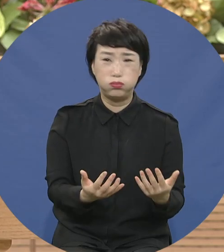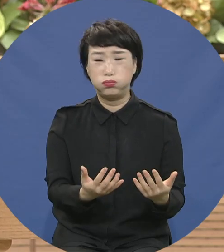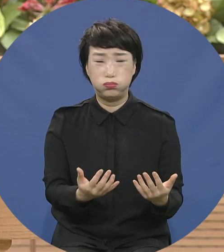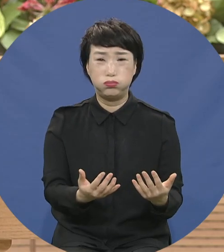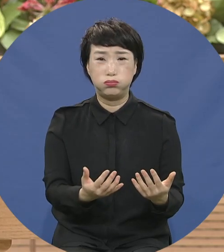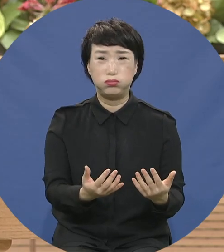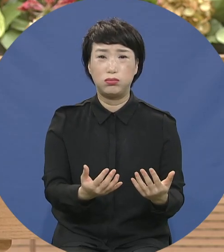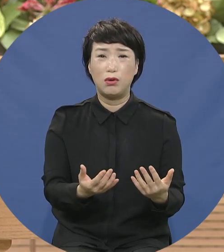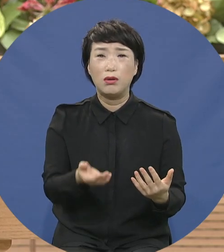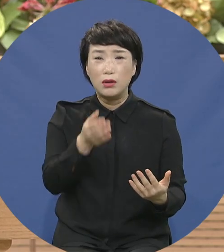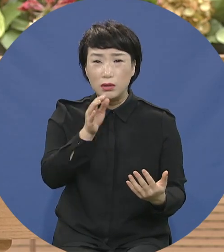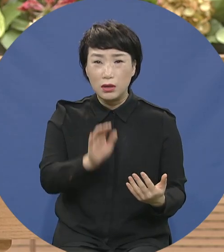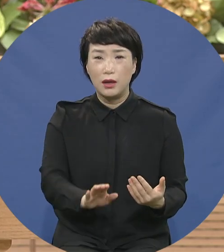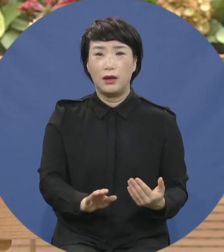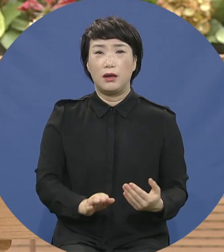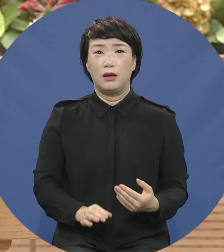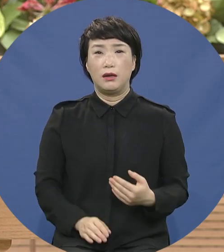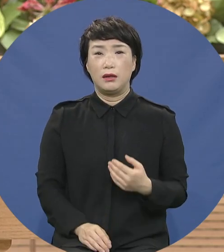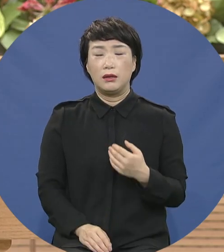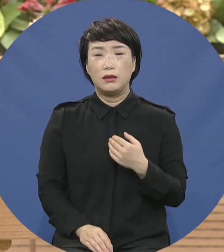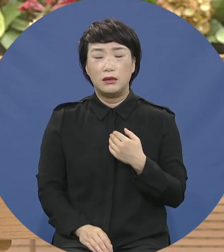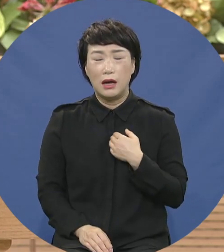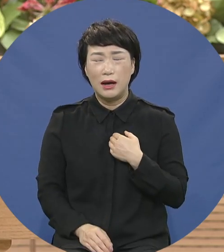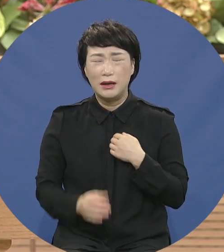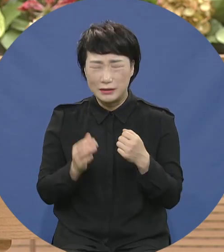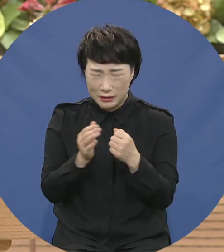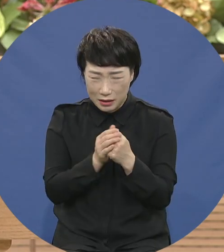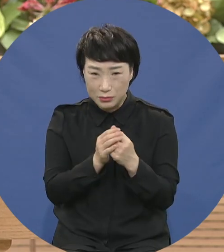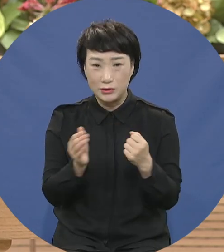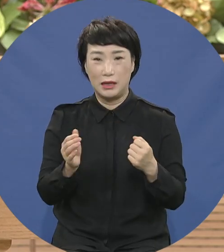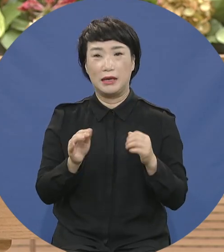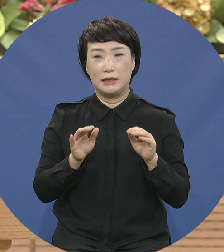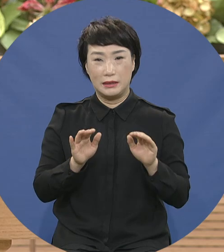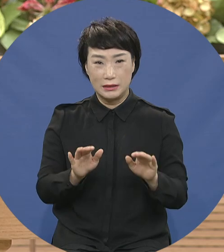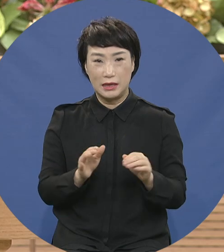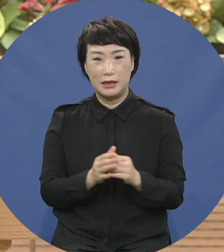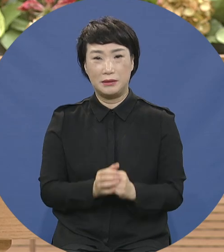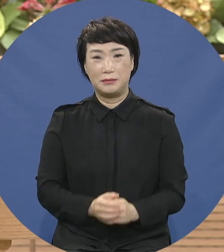길이 없는데, 그러므로